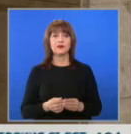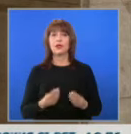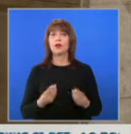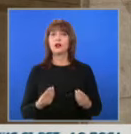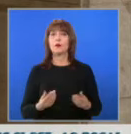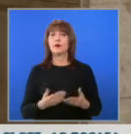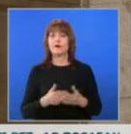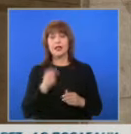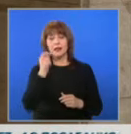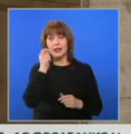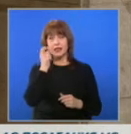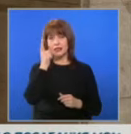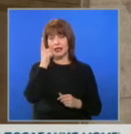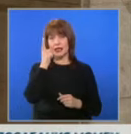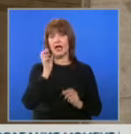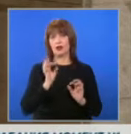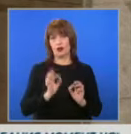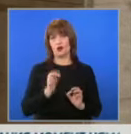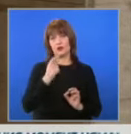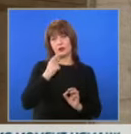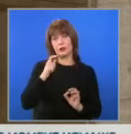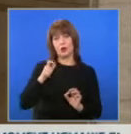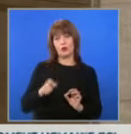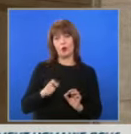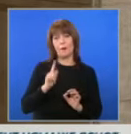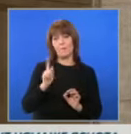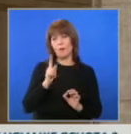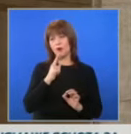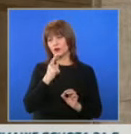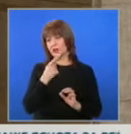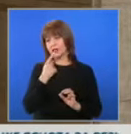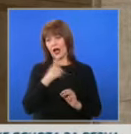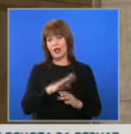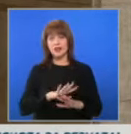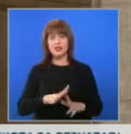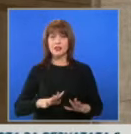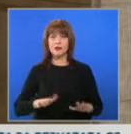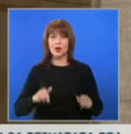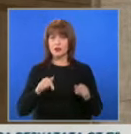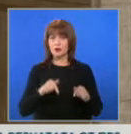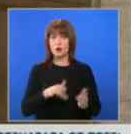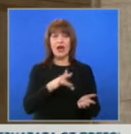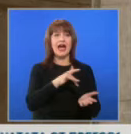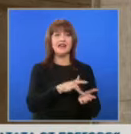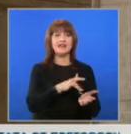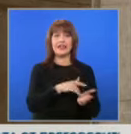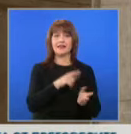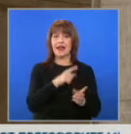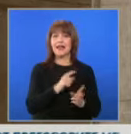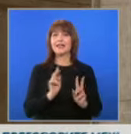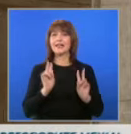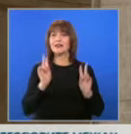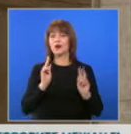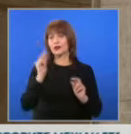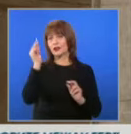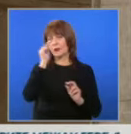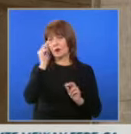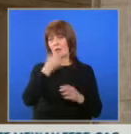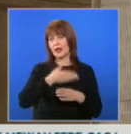Добър вечер. Изненада може би е най-конкретната дума, с която може да се опише ситуацията тук в централата на Демократична България и